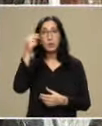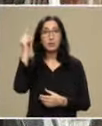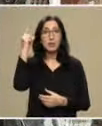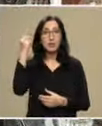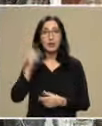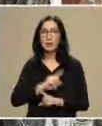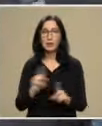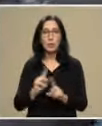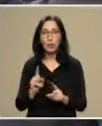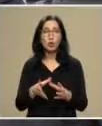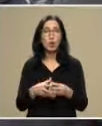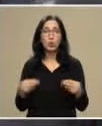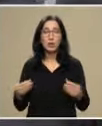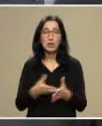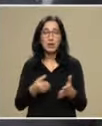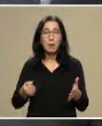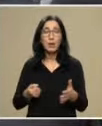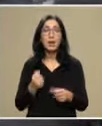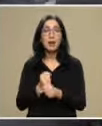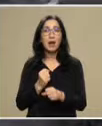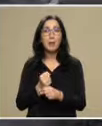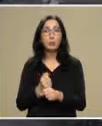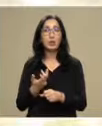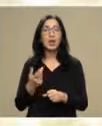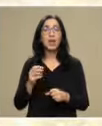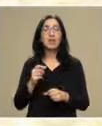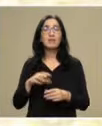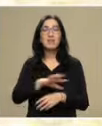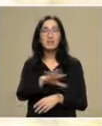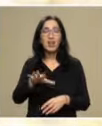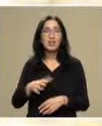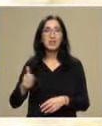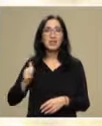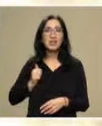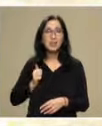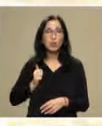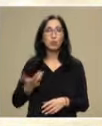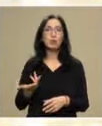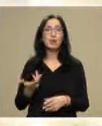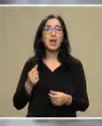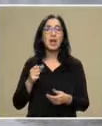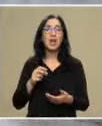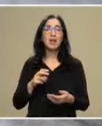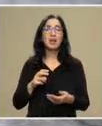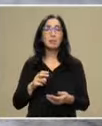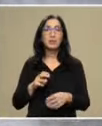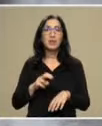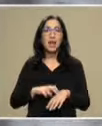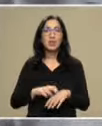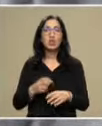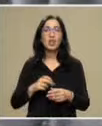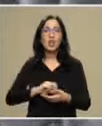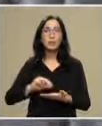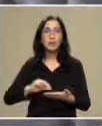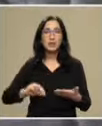Изкуственият интелект не може да отнеме работата на заетите в сферата на сигурността, отбраната, данъчната администрация, прогнозира председателят